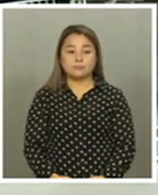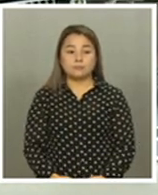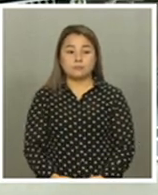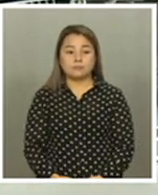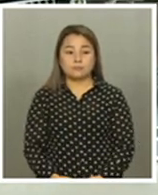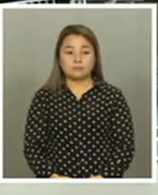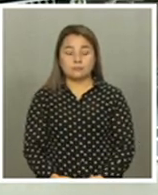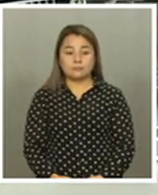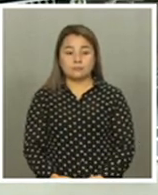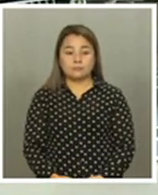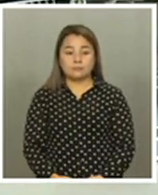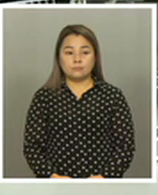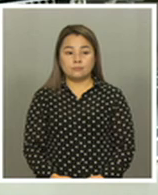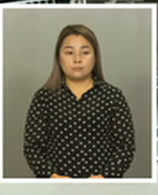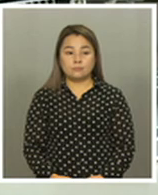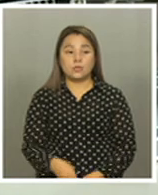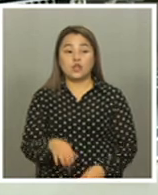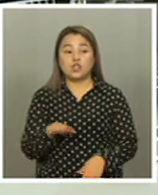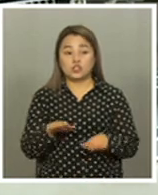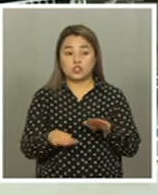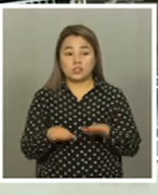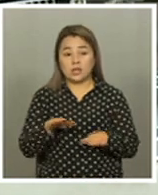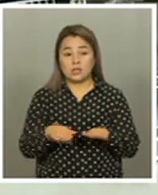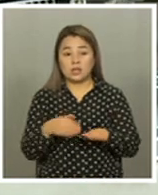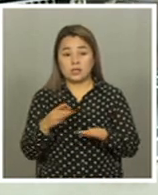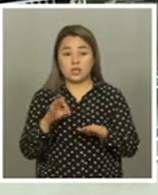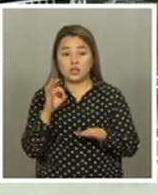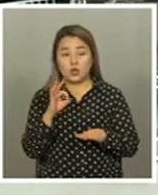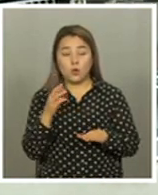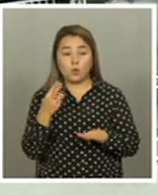Не? Шардың массасы 32 грамм.